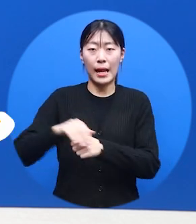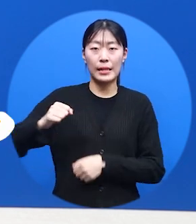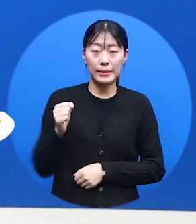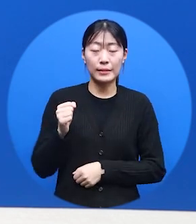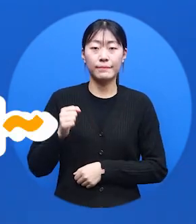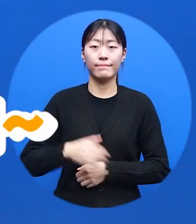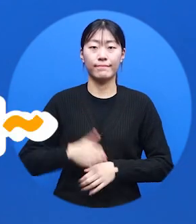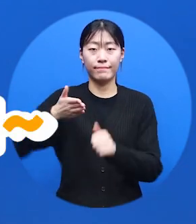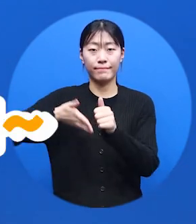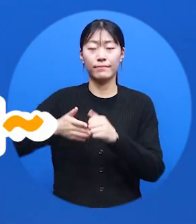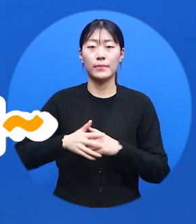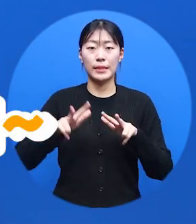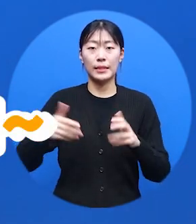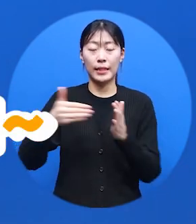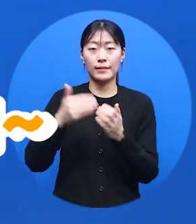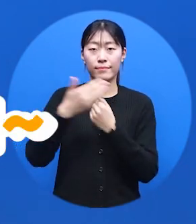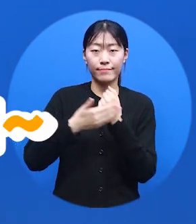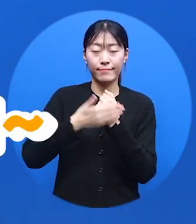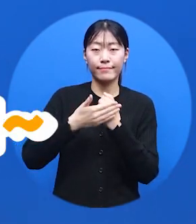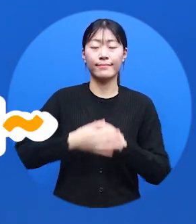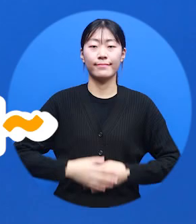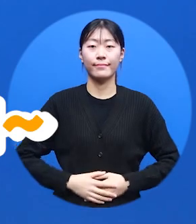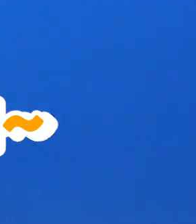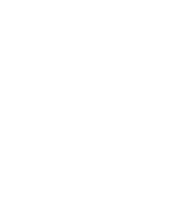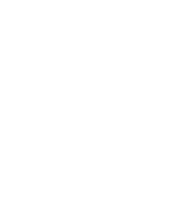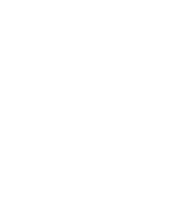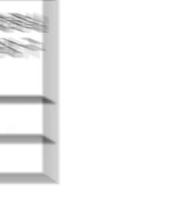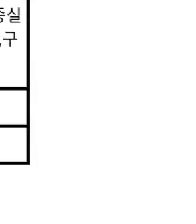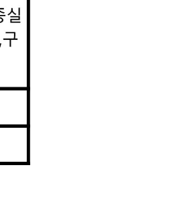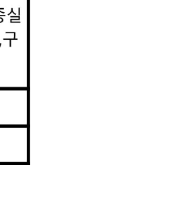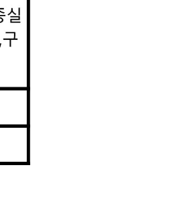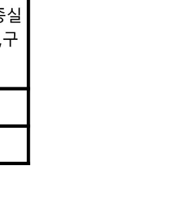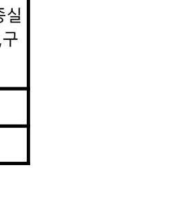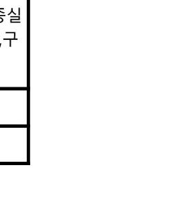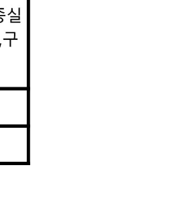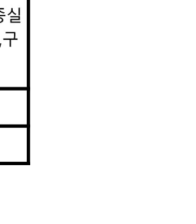것 잊지 마세요. 지금까지 알려드린 린이었습니다.